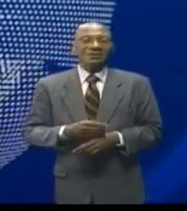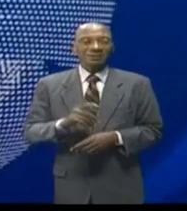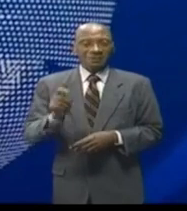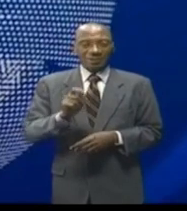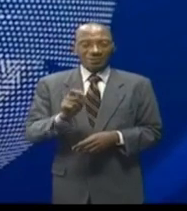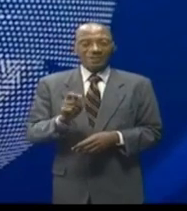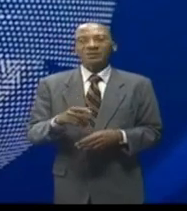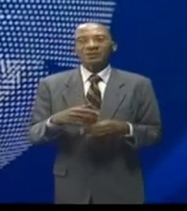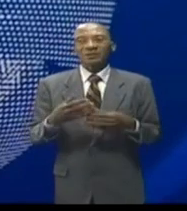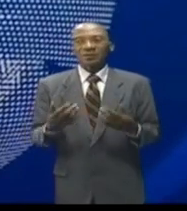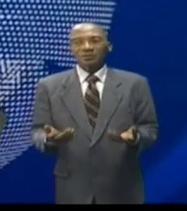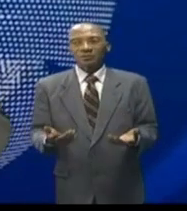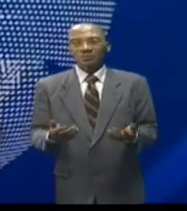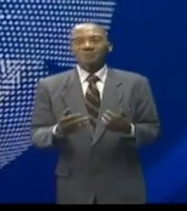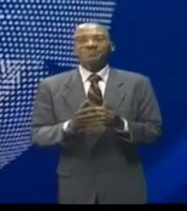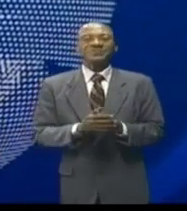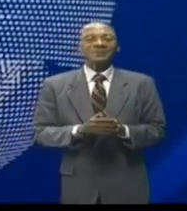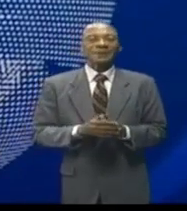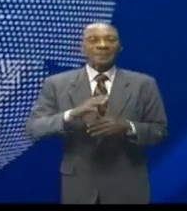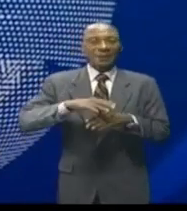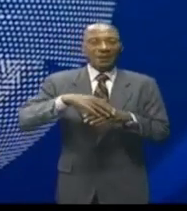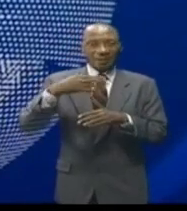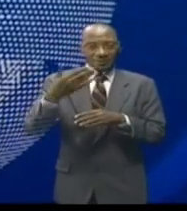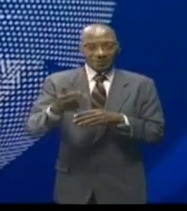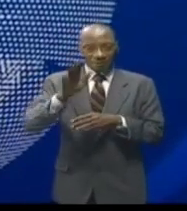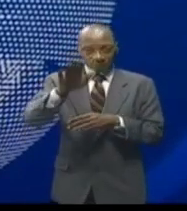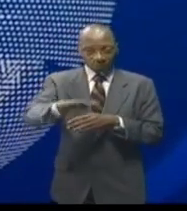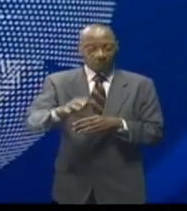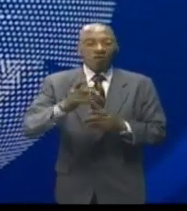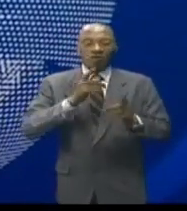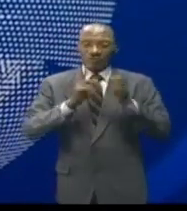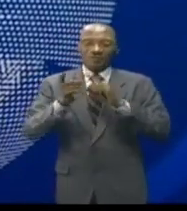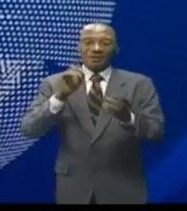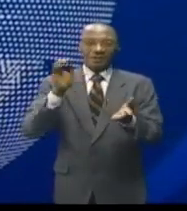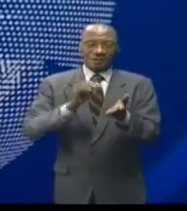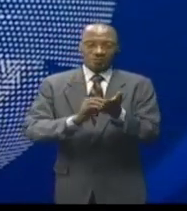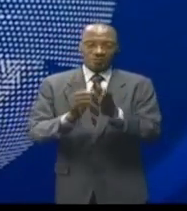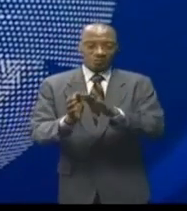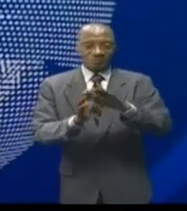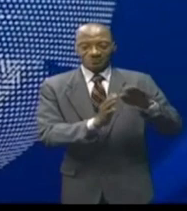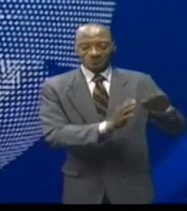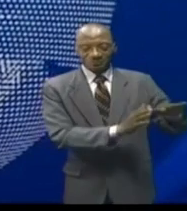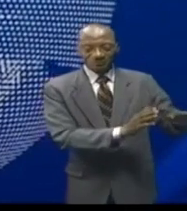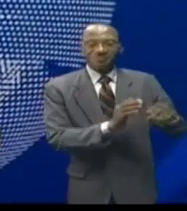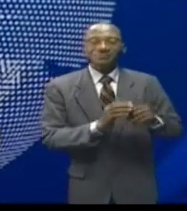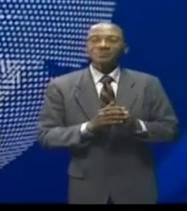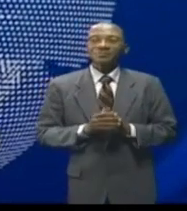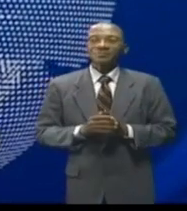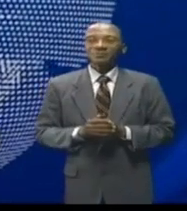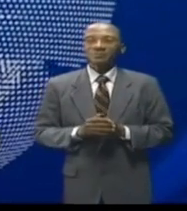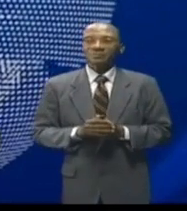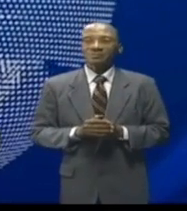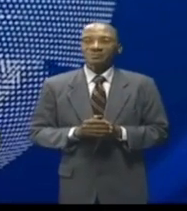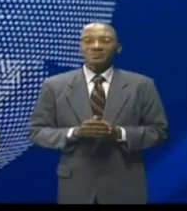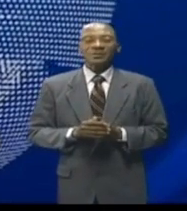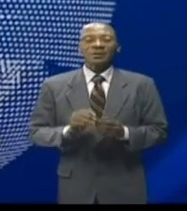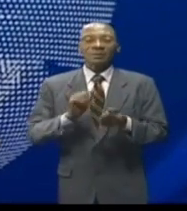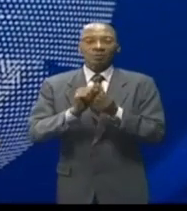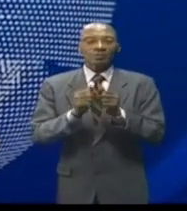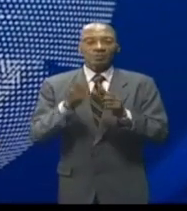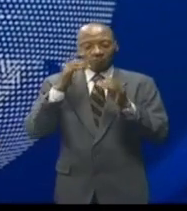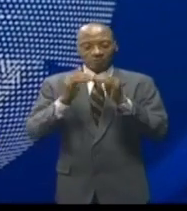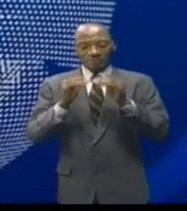y reviendrons avec force détails au cours de nos prochaines éditions le processus de paix de